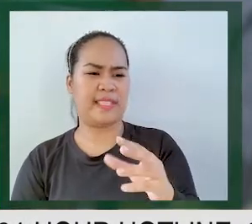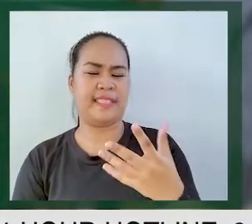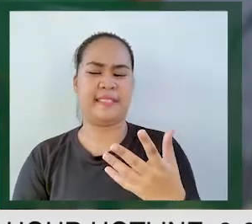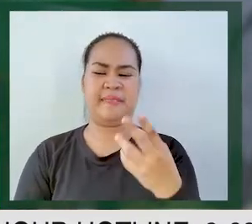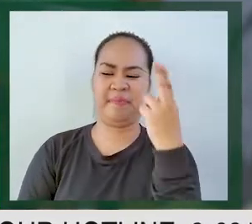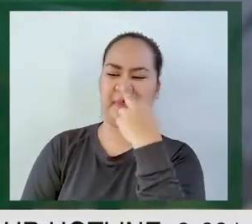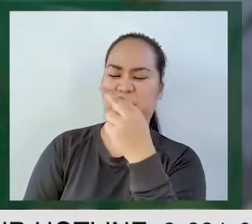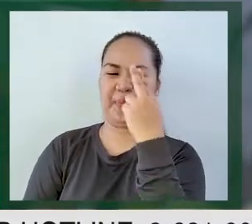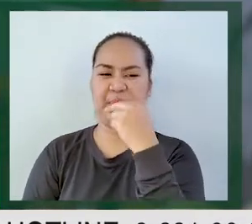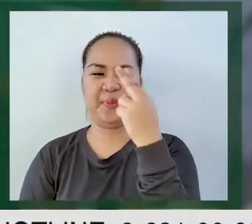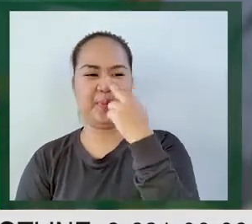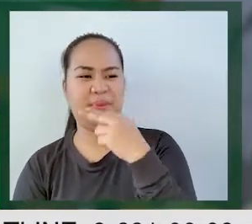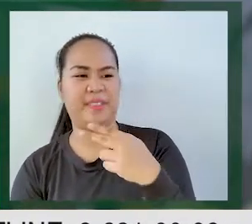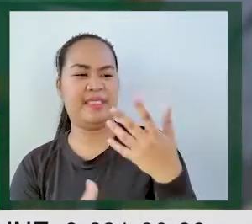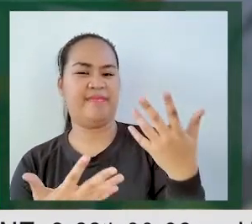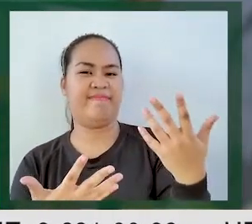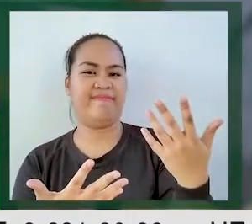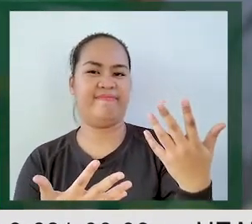natin pilosopohin na itong